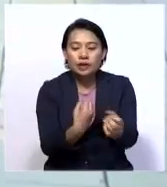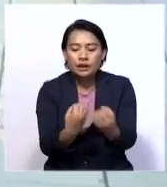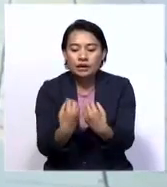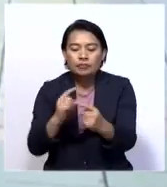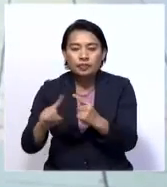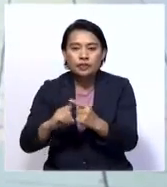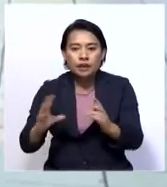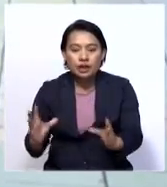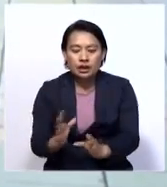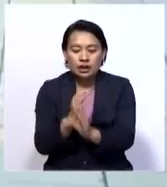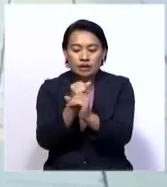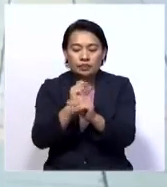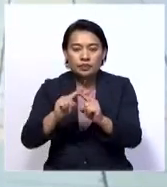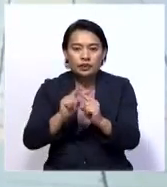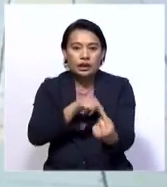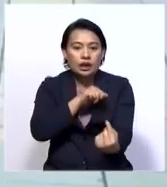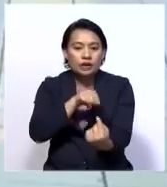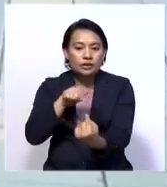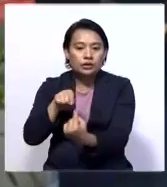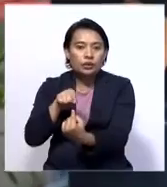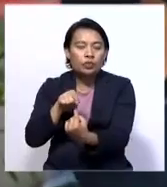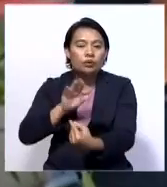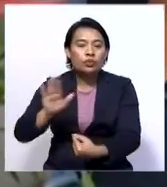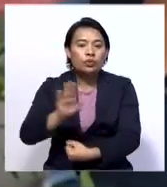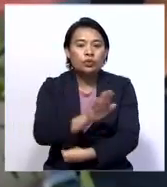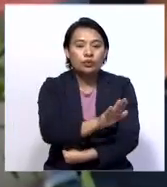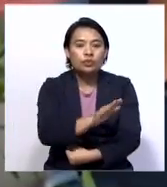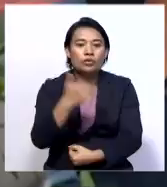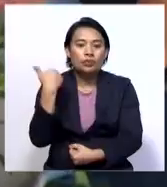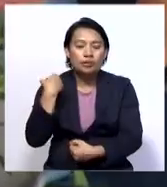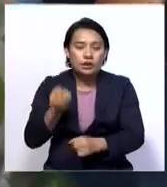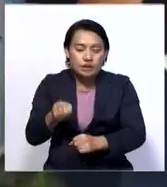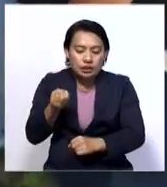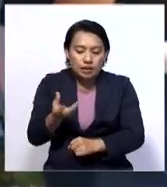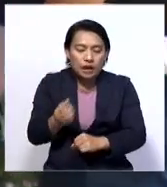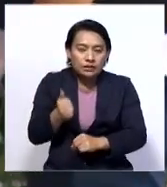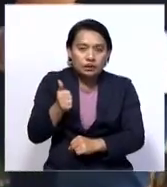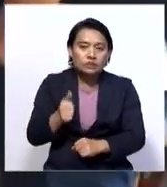างๆเนี่ยมาประมวลกลั่นกรองให้ตรงกับความต้องการของทุกภาคส่วนให้ได้มากที่สุดนะครับ